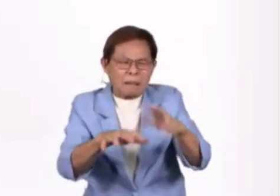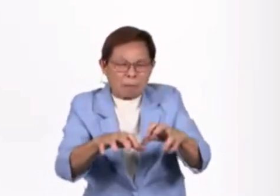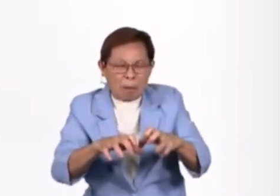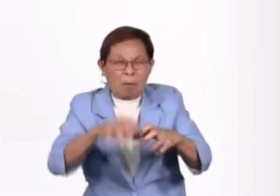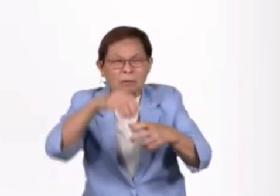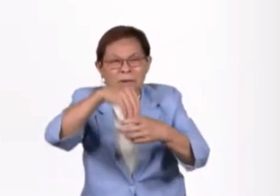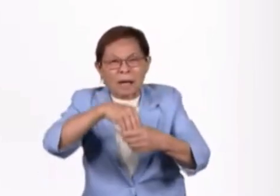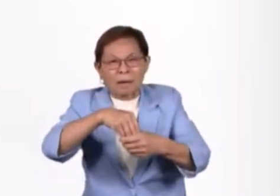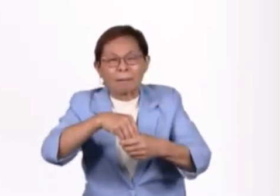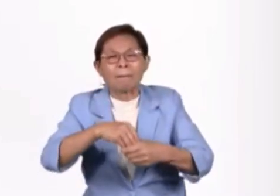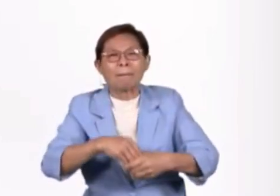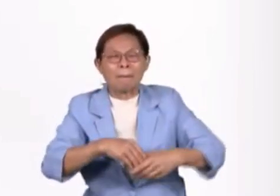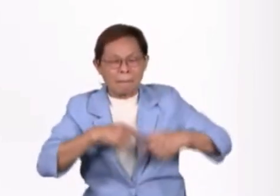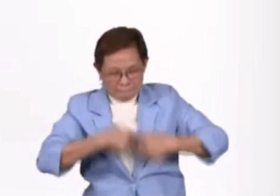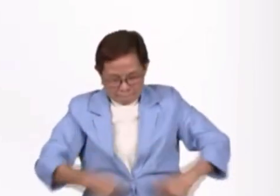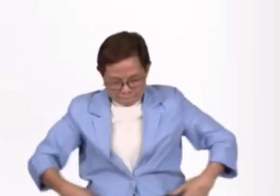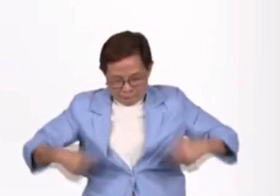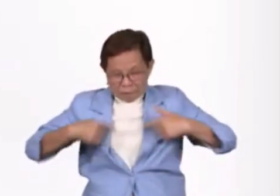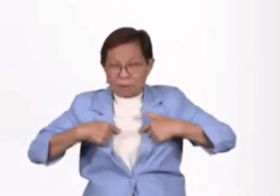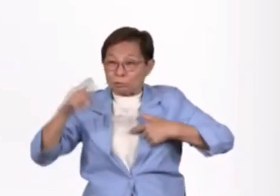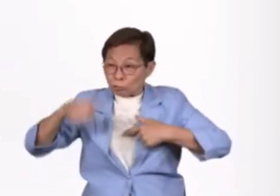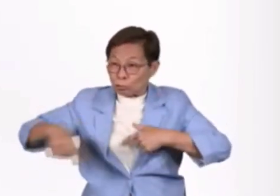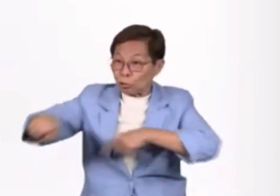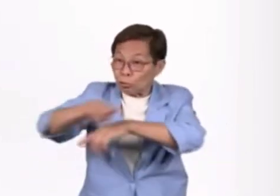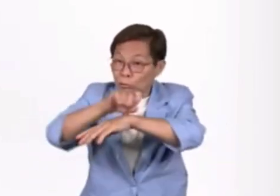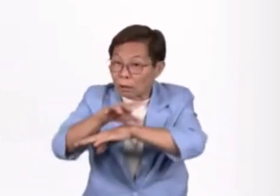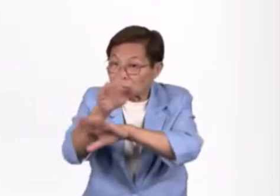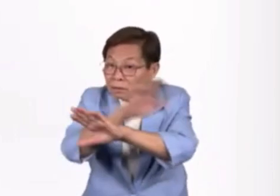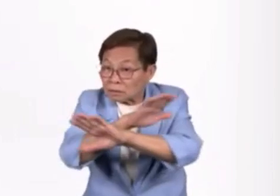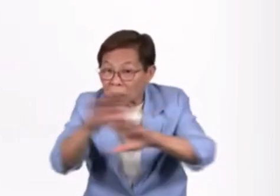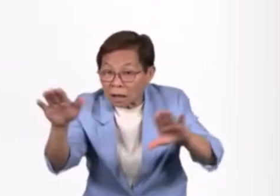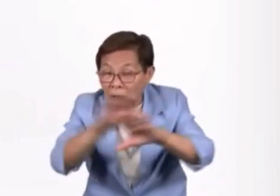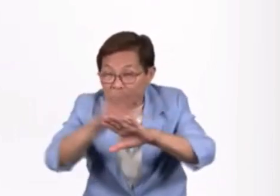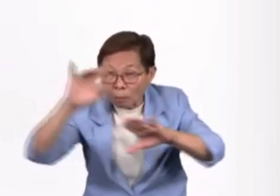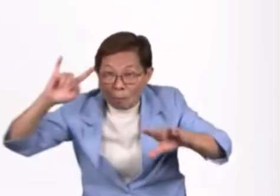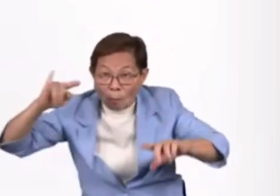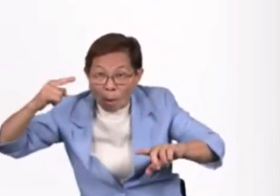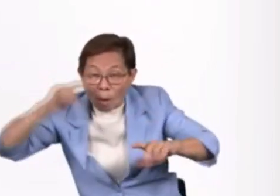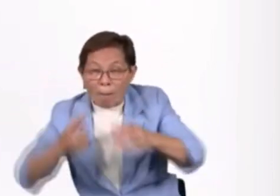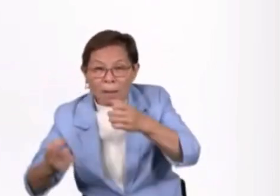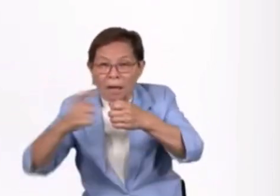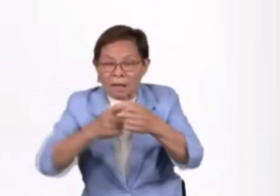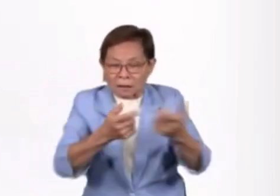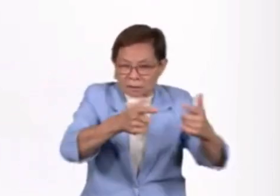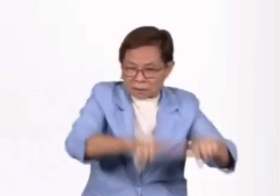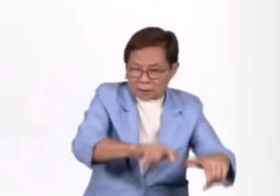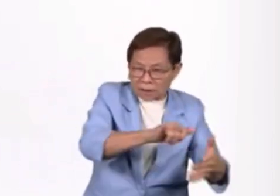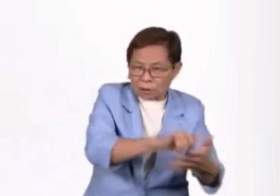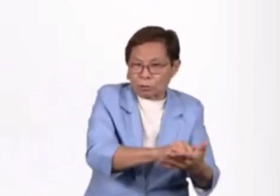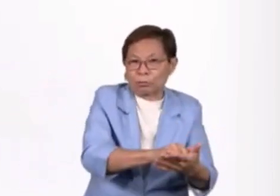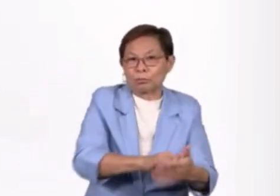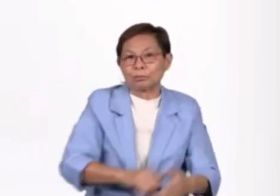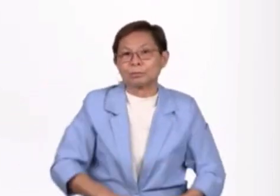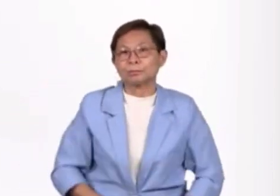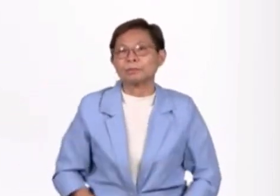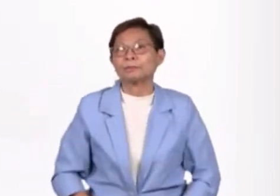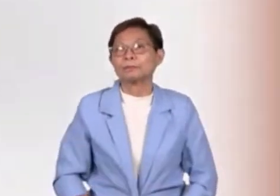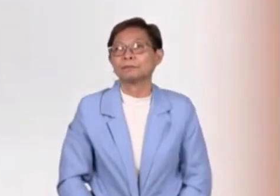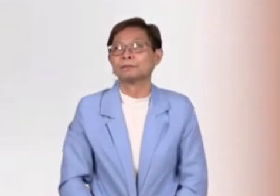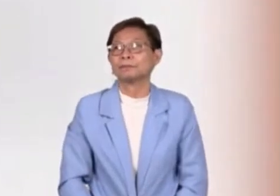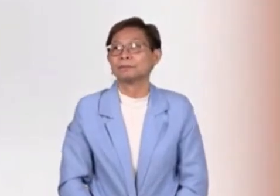tersumpat di paru-paru orang ramai dinasihatkan agar tidak membuat sebarang spekulasi mengenai kejadian tersebut